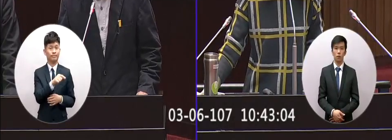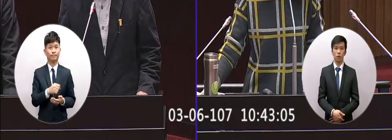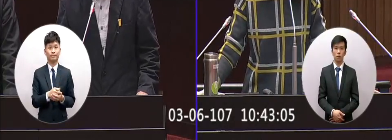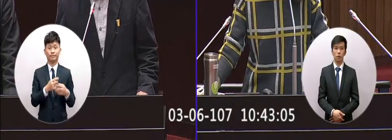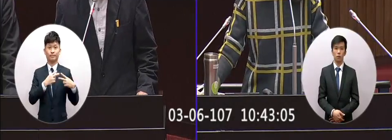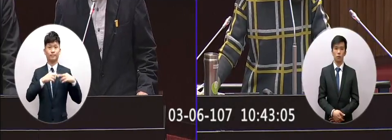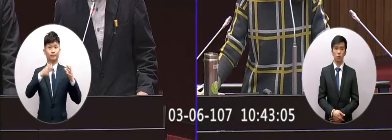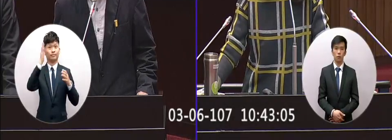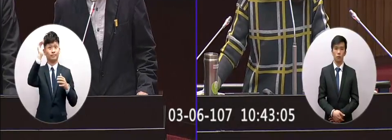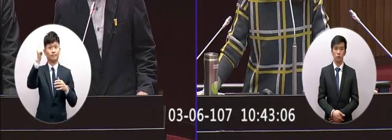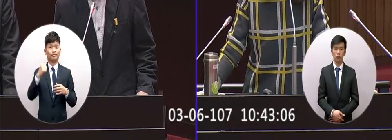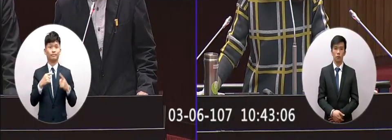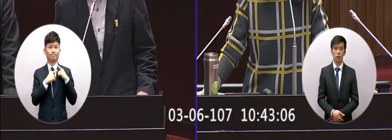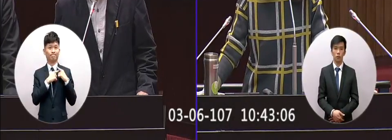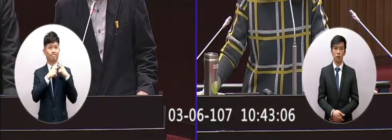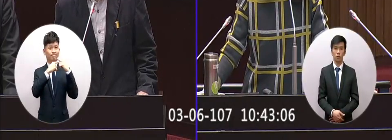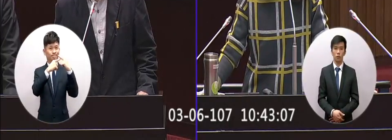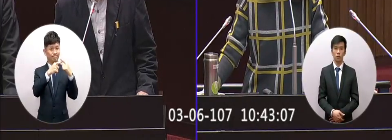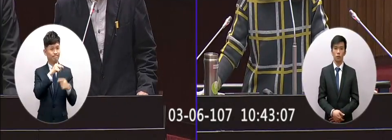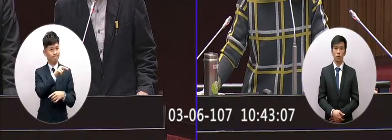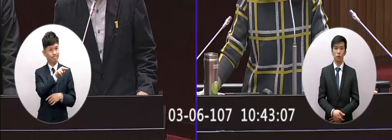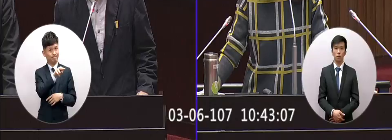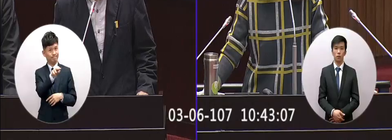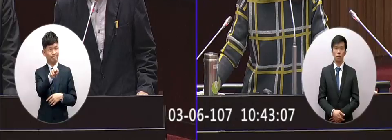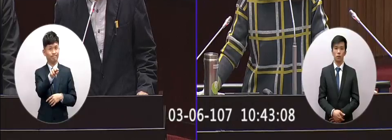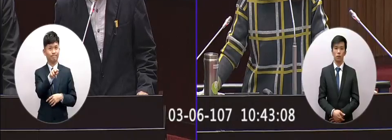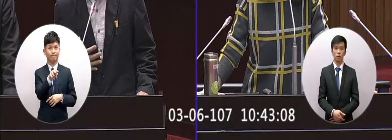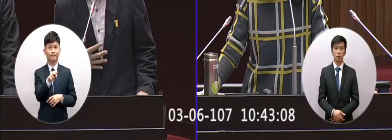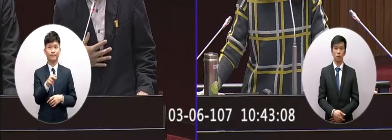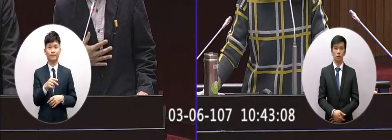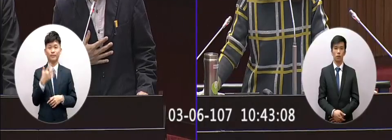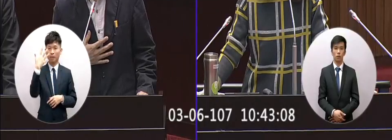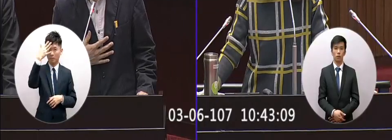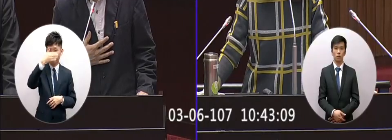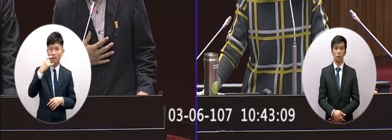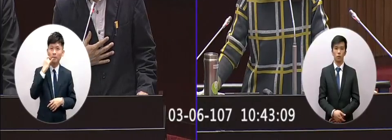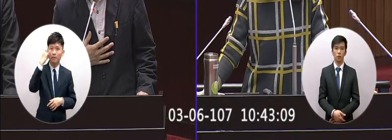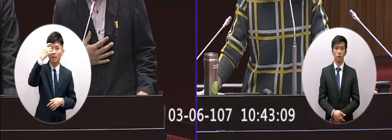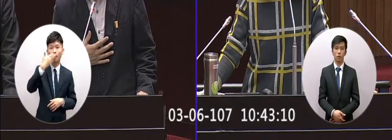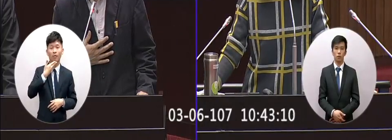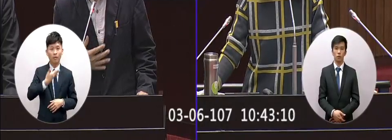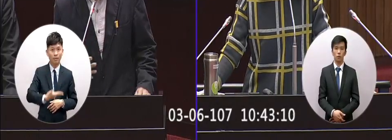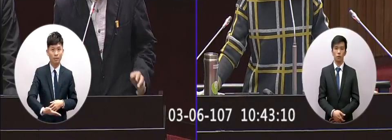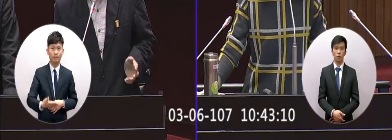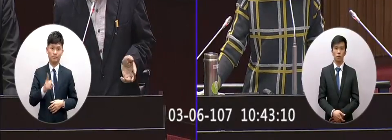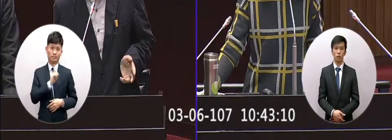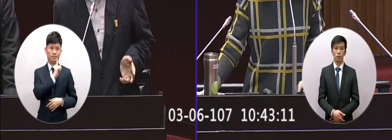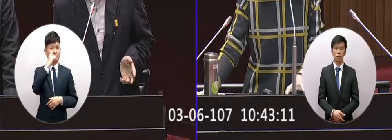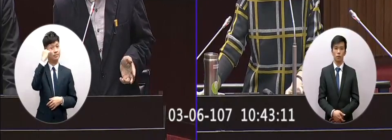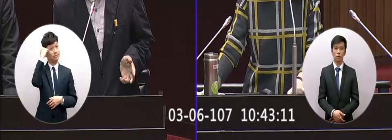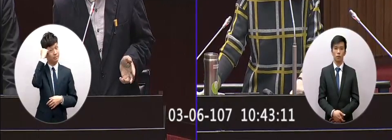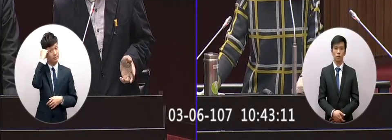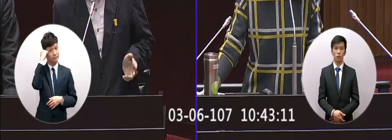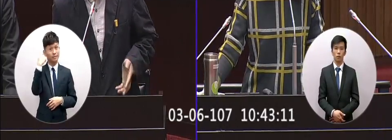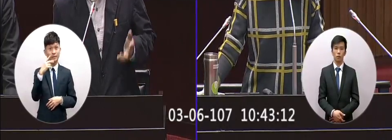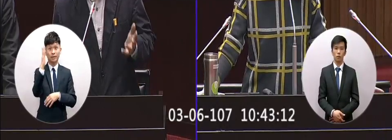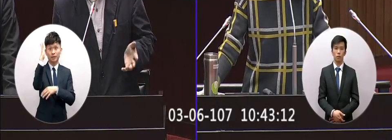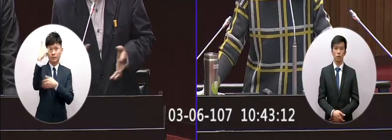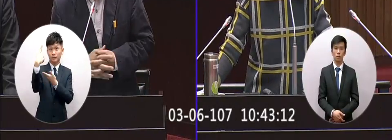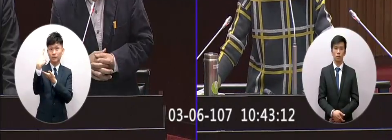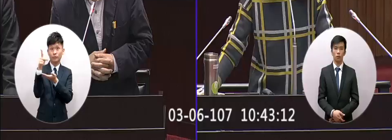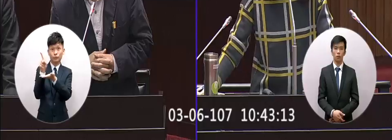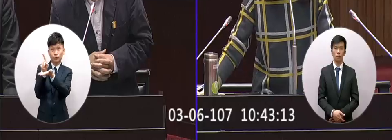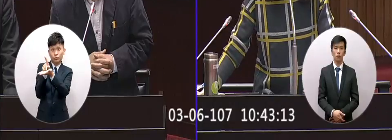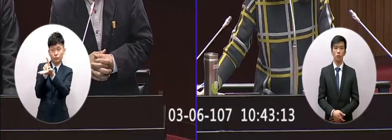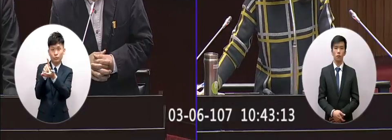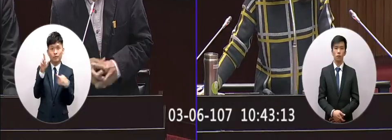那蔡总统也有亲自去看到一位、哦、我们的老太太，她是独居的，那她本身也透过包租代管很快的